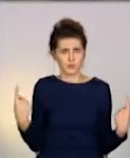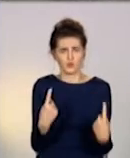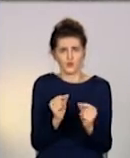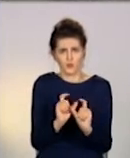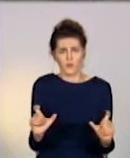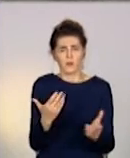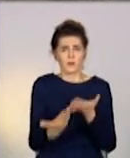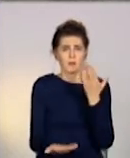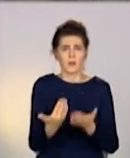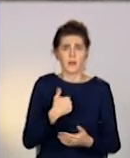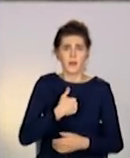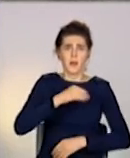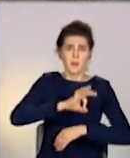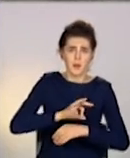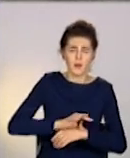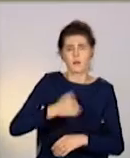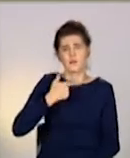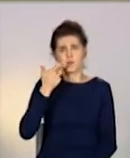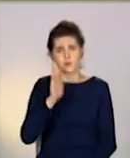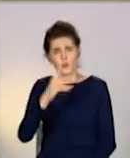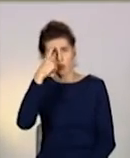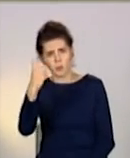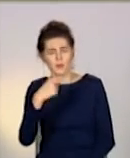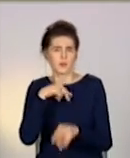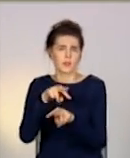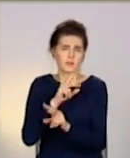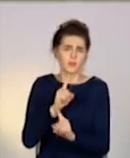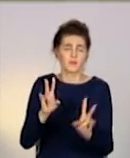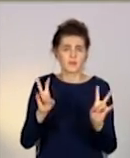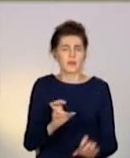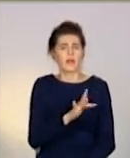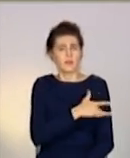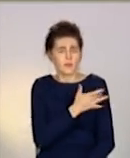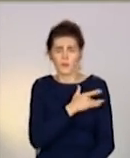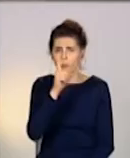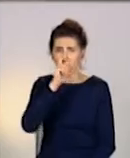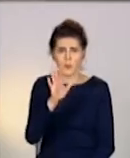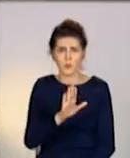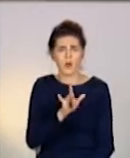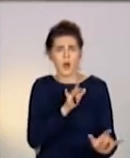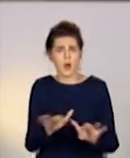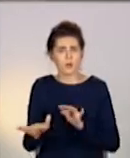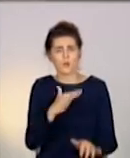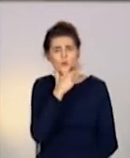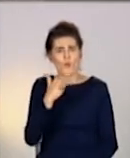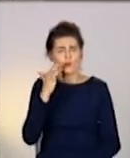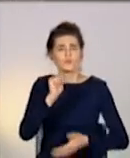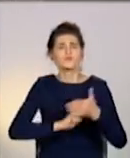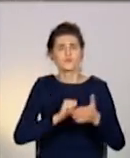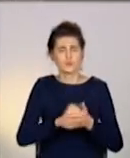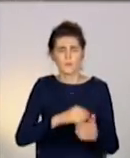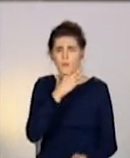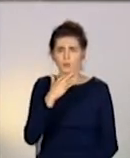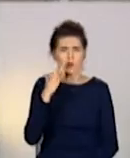ну, допустим, я болею, я всегда предупрежу. У департаменті освіти пояснюють, канікули довгі, бо взимку діти хворіють чи